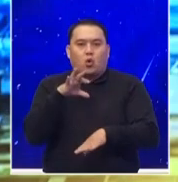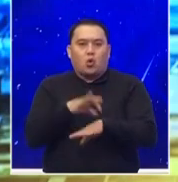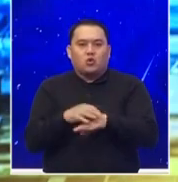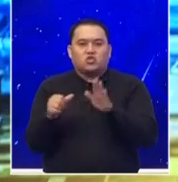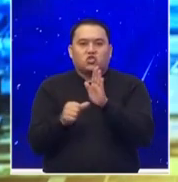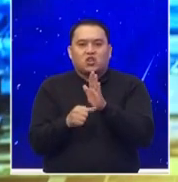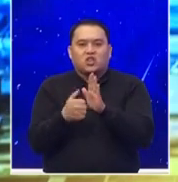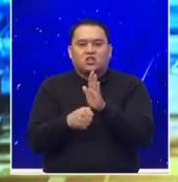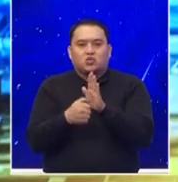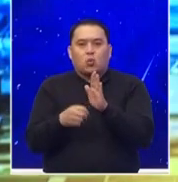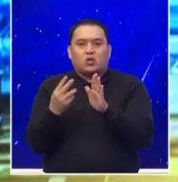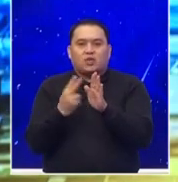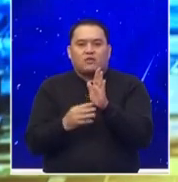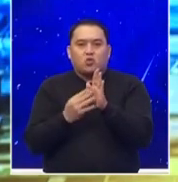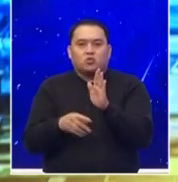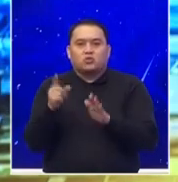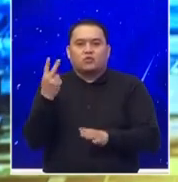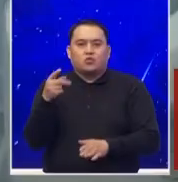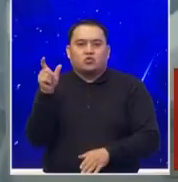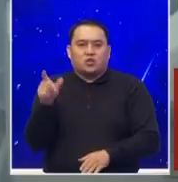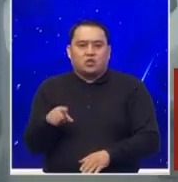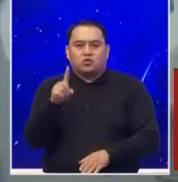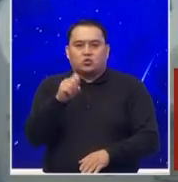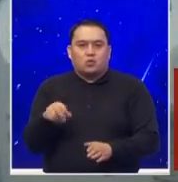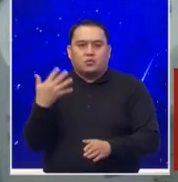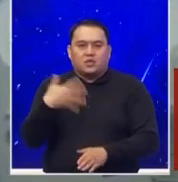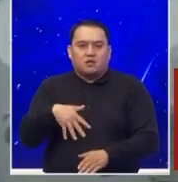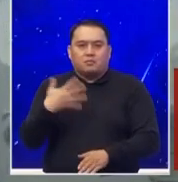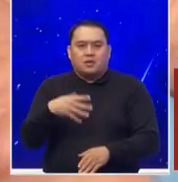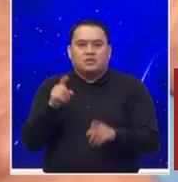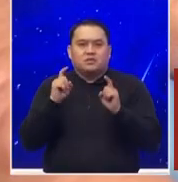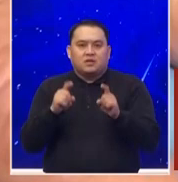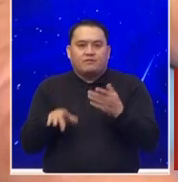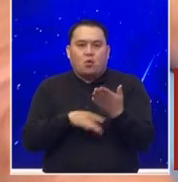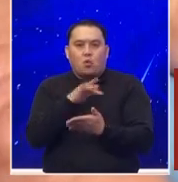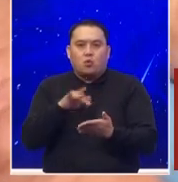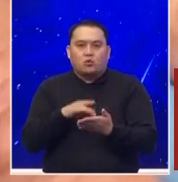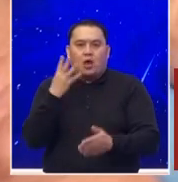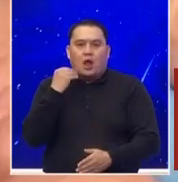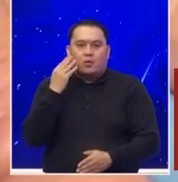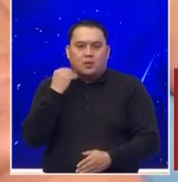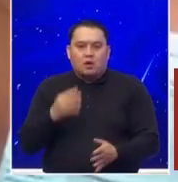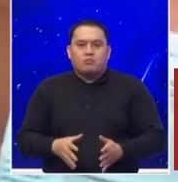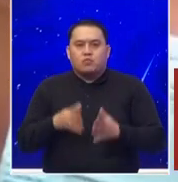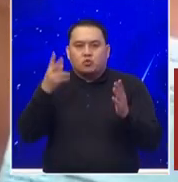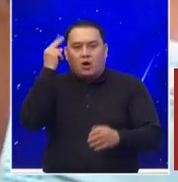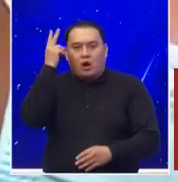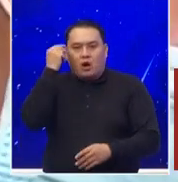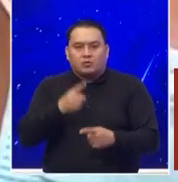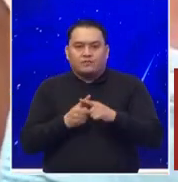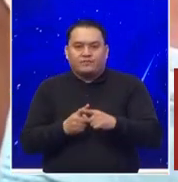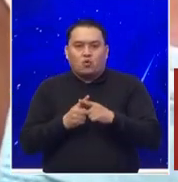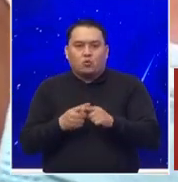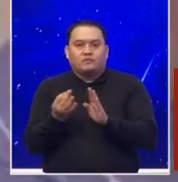у 692 человек. 155 из них зарегистрированы в городе Алматы. Большое количество